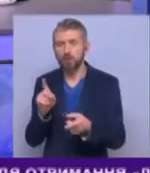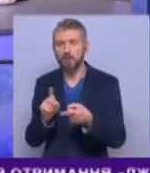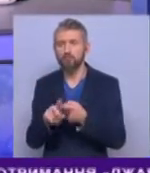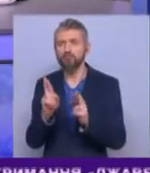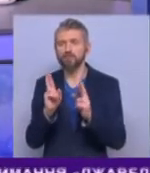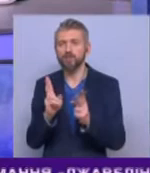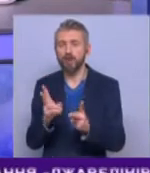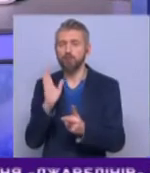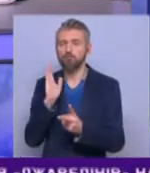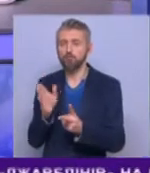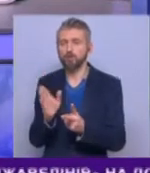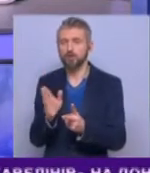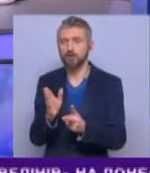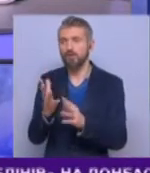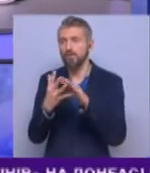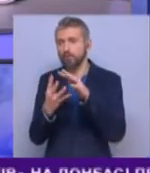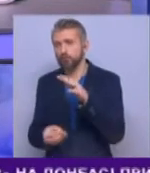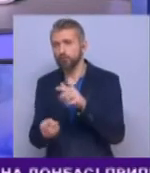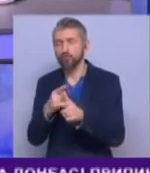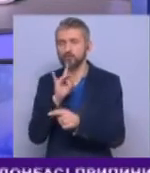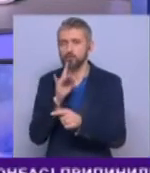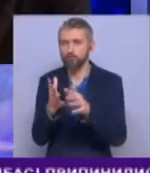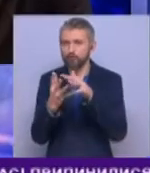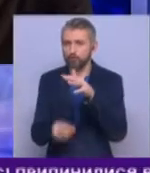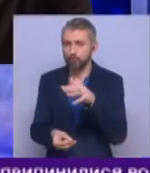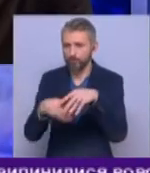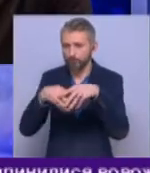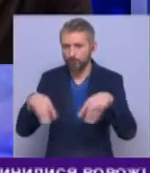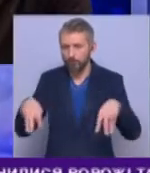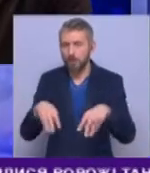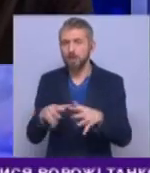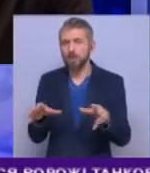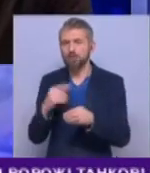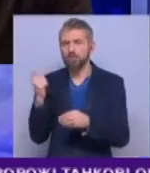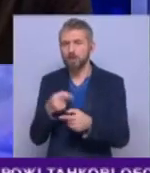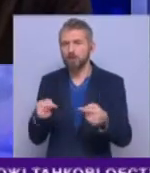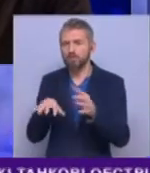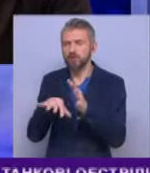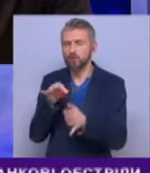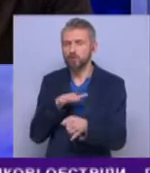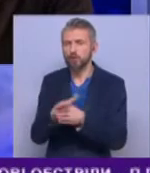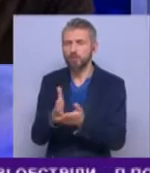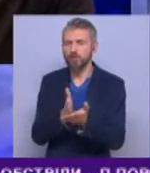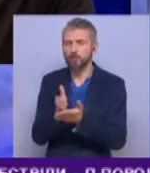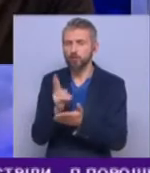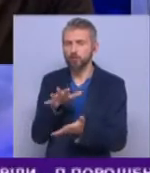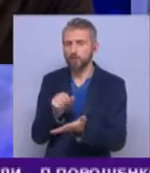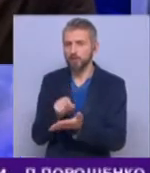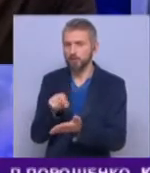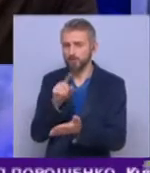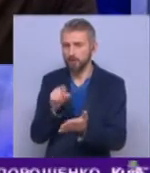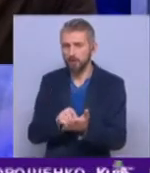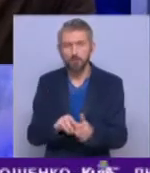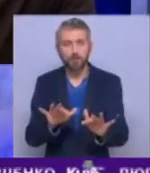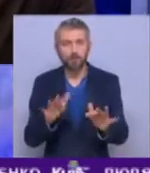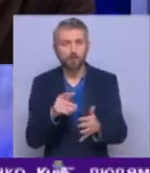як будуть висіти бурульки чи не будуть висіти бурульки. Тому що співвласники визначають виконавця послуг, який займається цим питанням. Ви хочете сказати, що, не дай